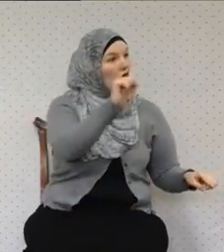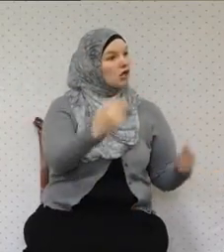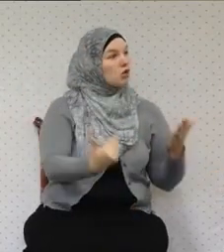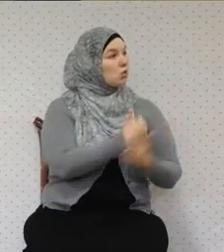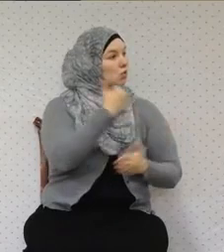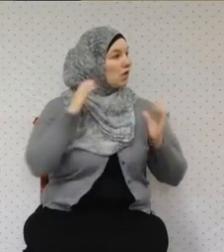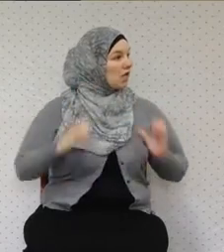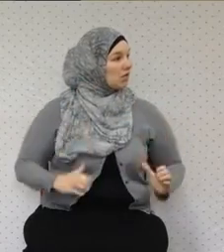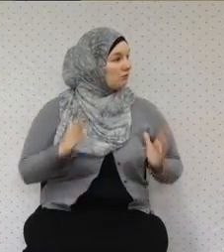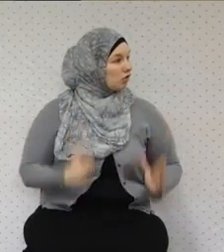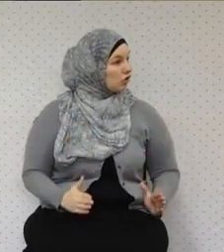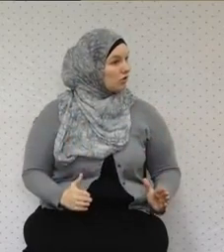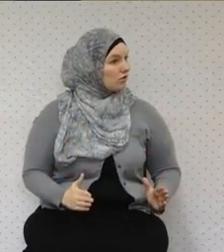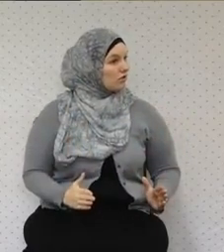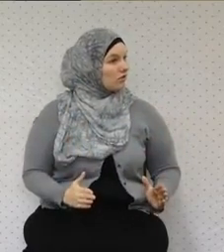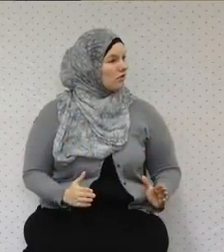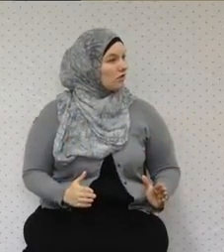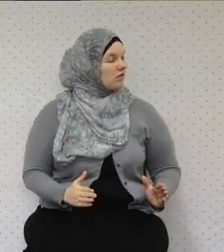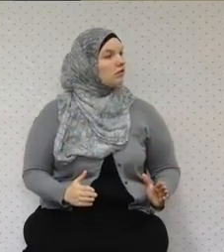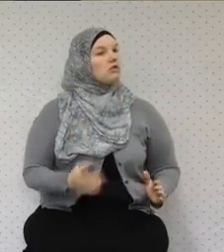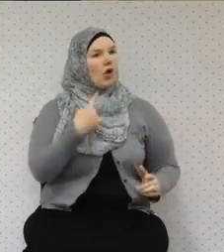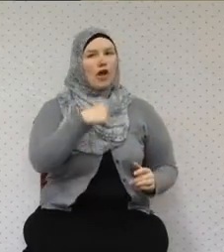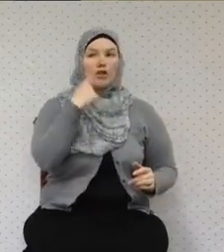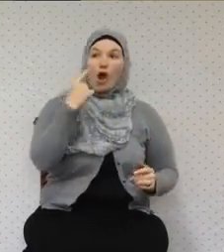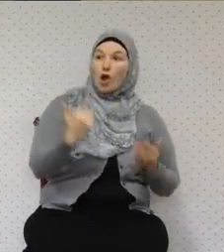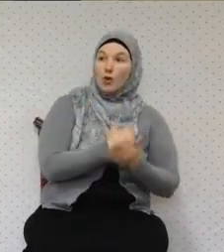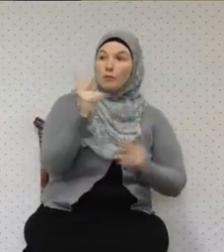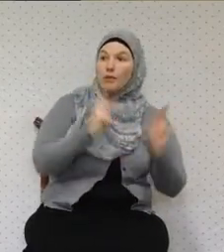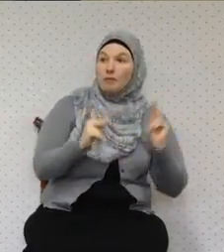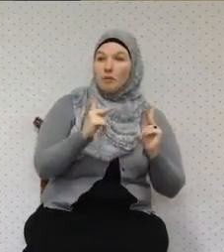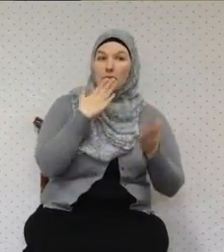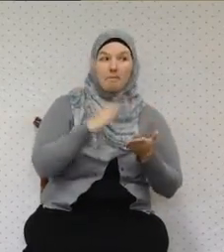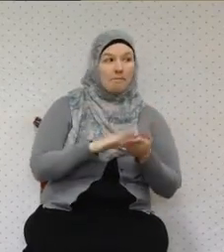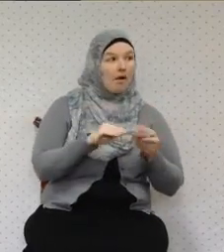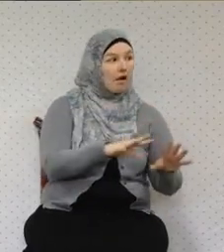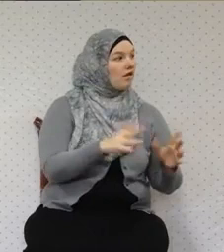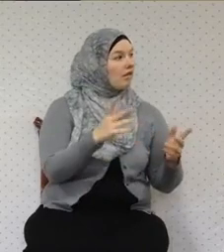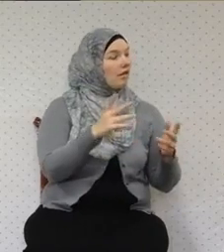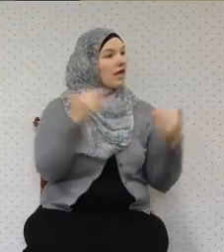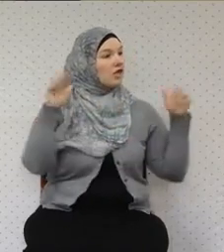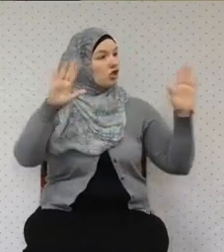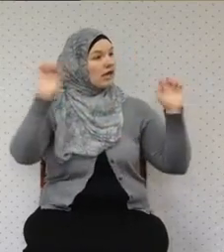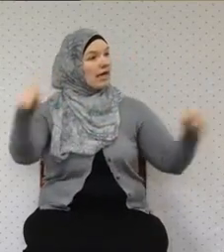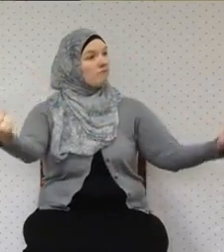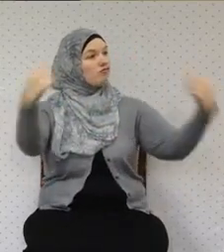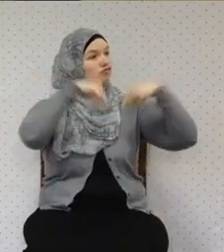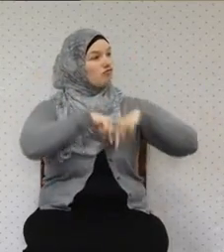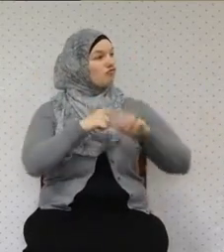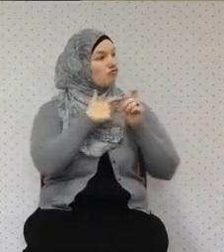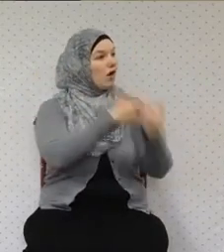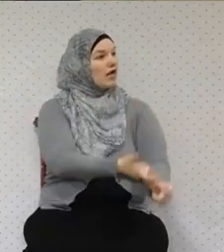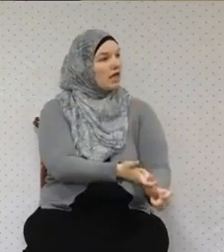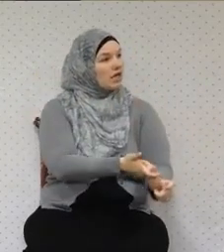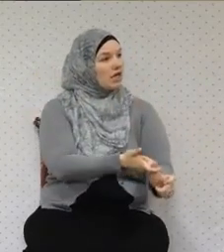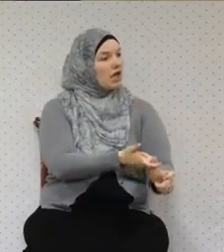new customers, so they came running. وَجَاءَهُ قَوْمُهُ يُهْرَعُونَ إِلَيْهِ. They came running, pulling each